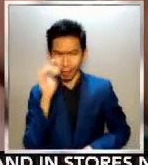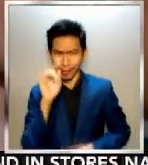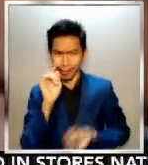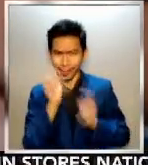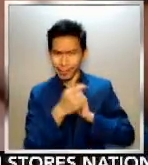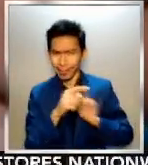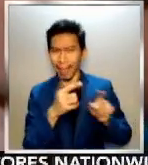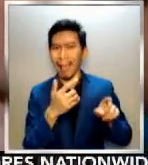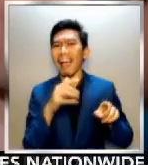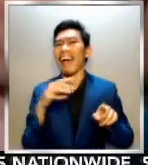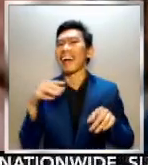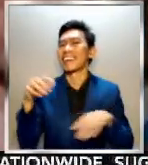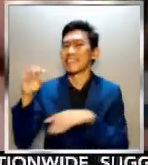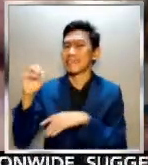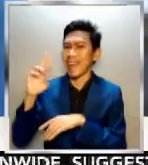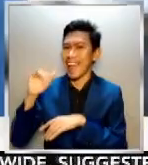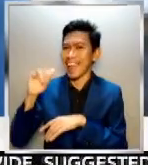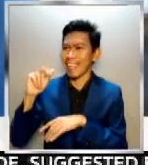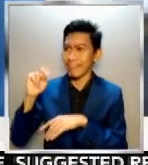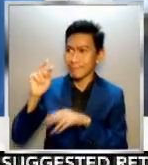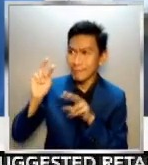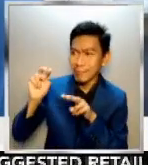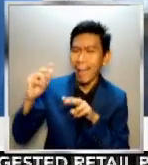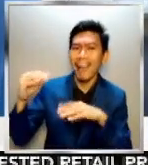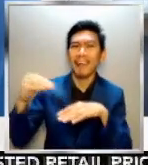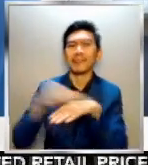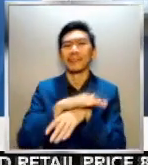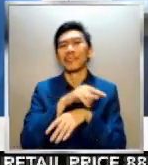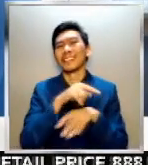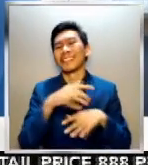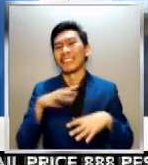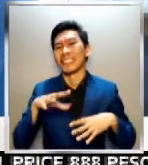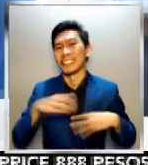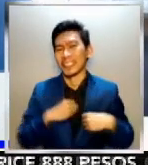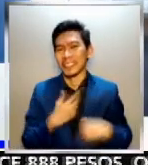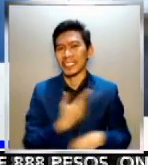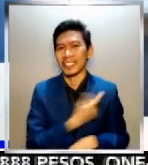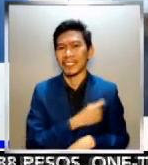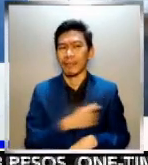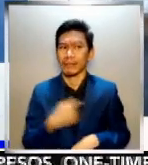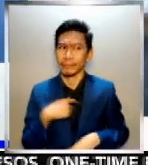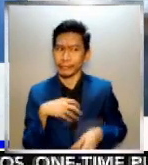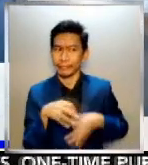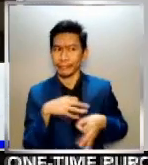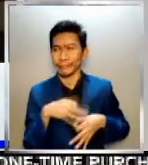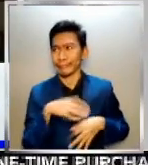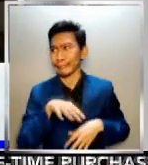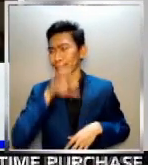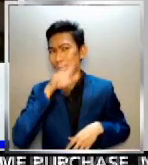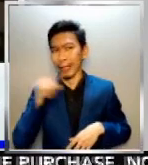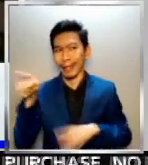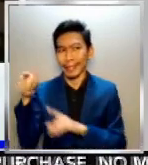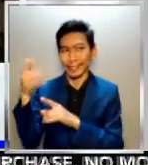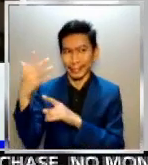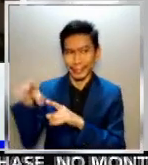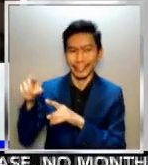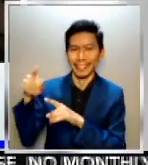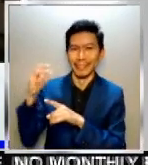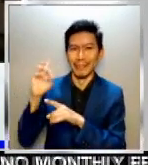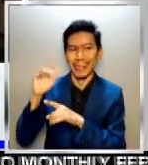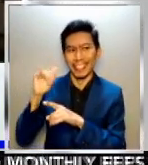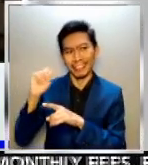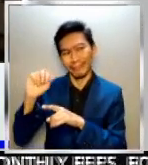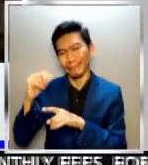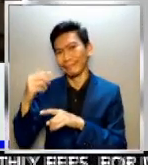na siya. Sagot ko lang sa kanya, napagod pa akong mag-explain, si Marian Rivera lang pala ang sagot. Nung nakita ko na